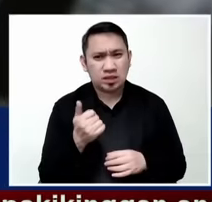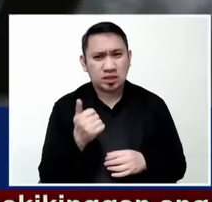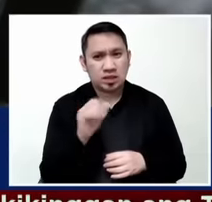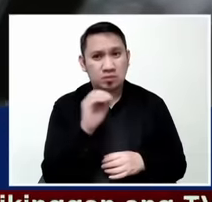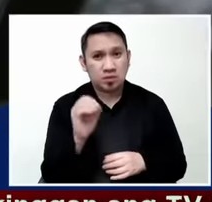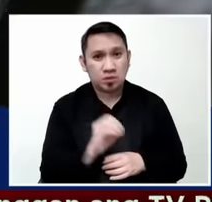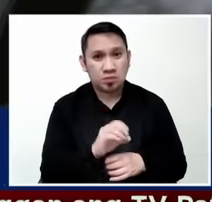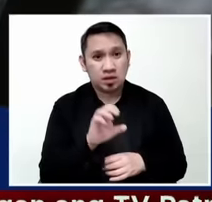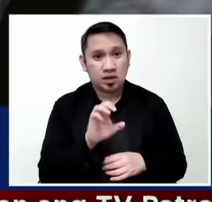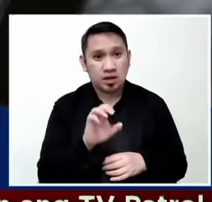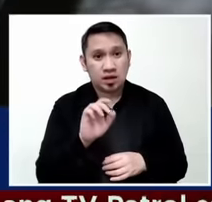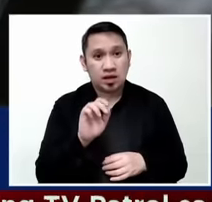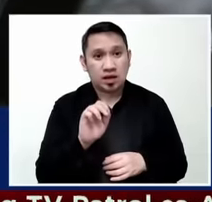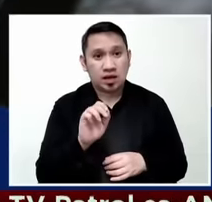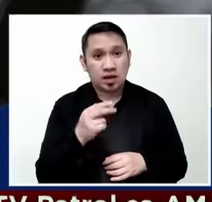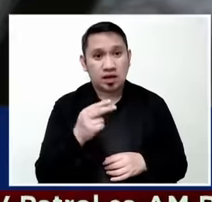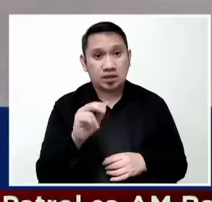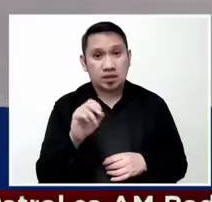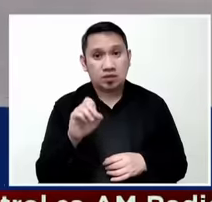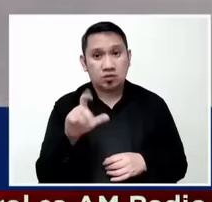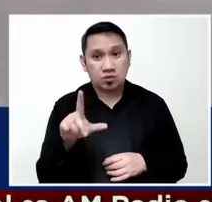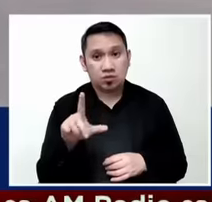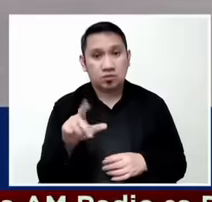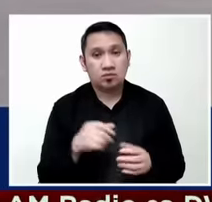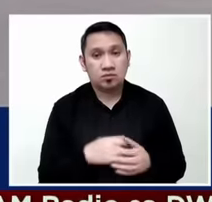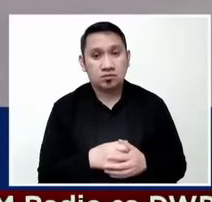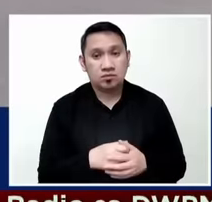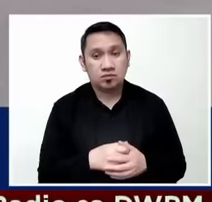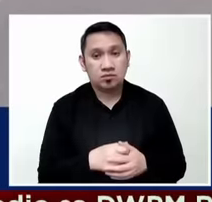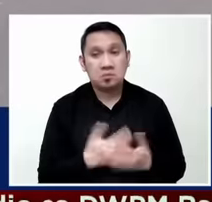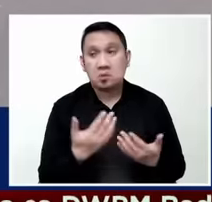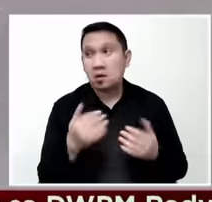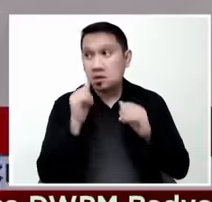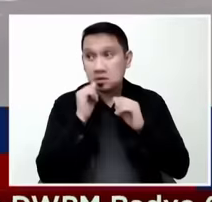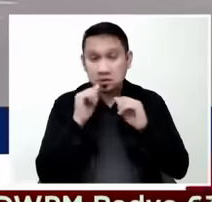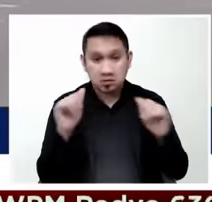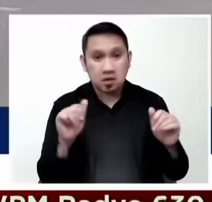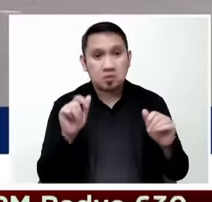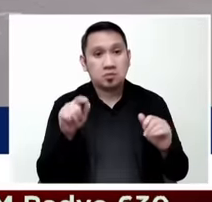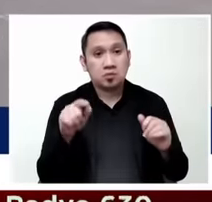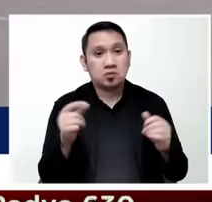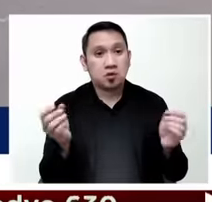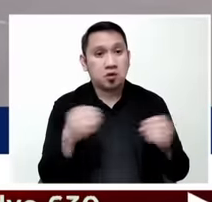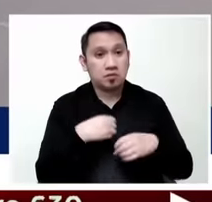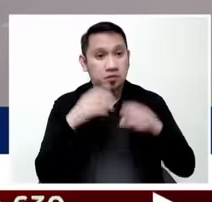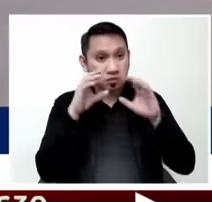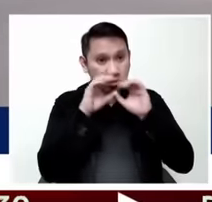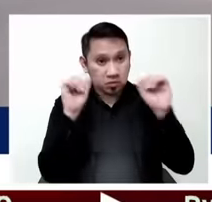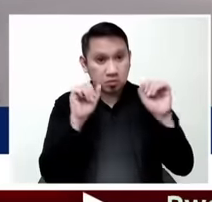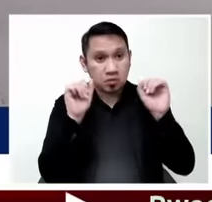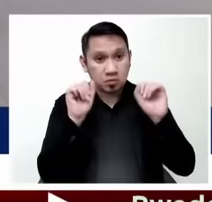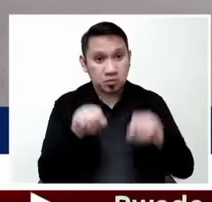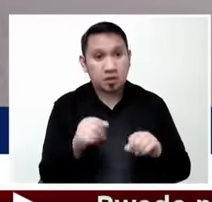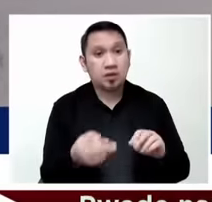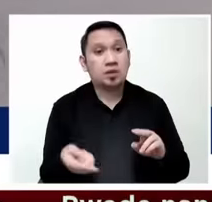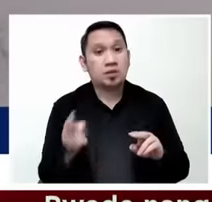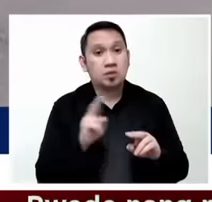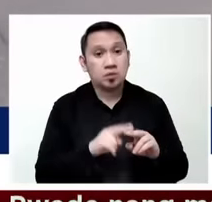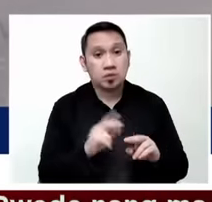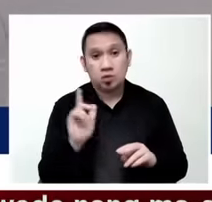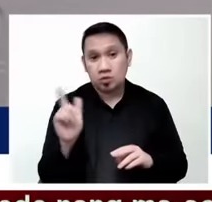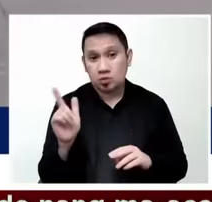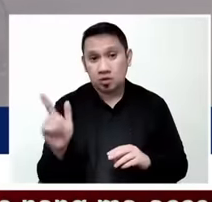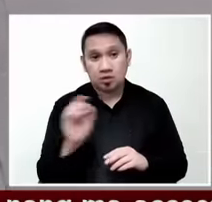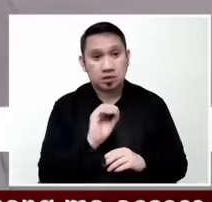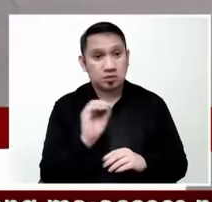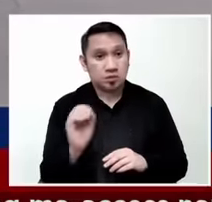ethanol blend ang gasolina sa atin. Inanunsyo sa Malacanang kahapon na pwedeng itaas sa 20%